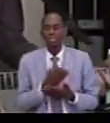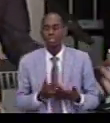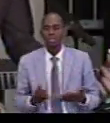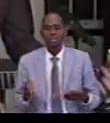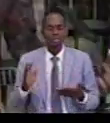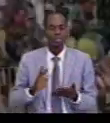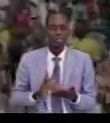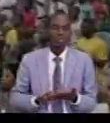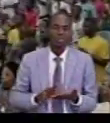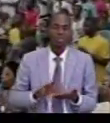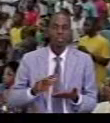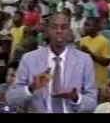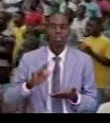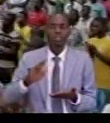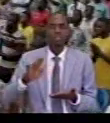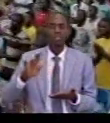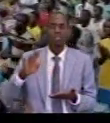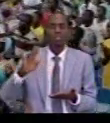gloire